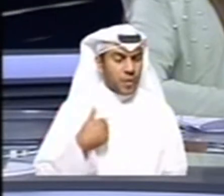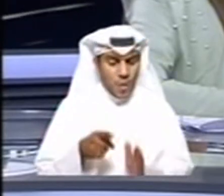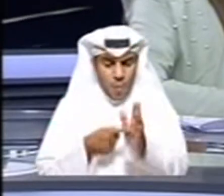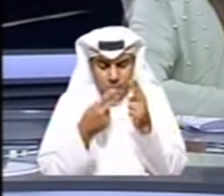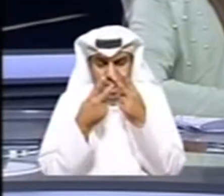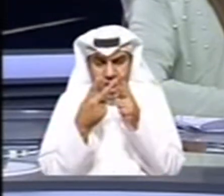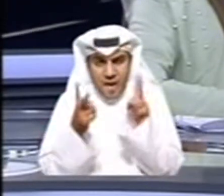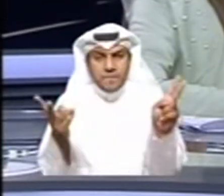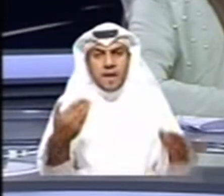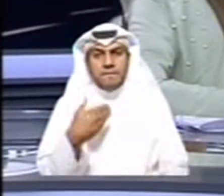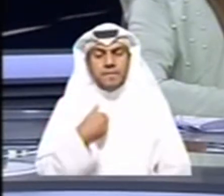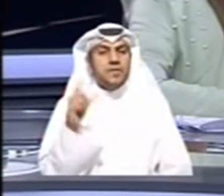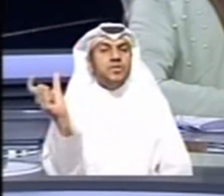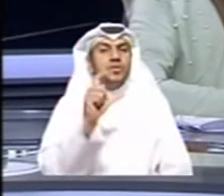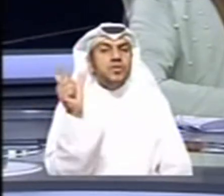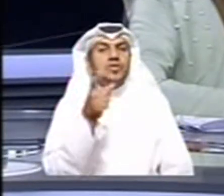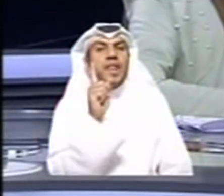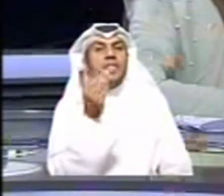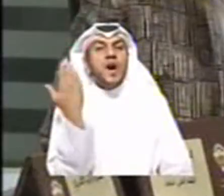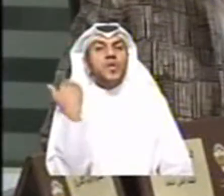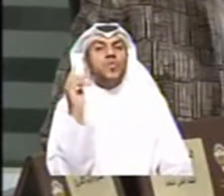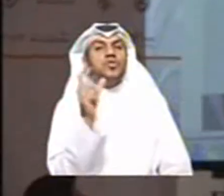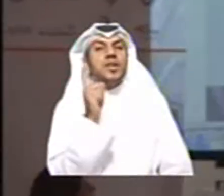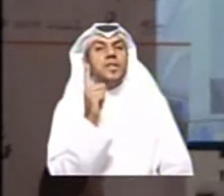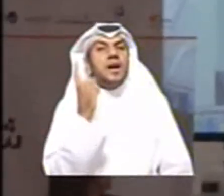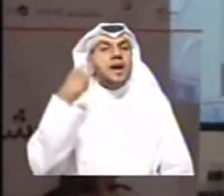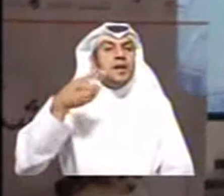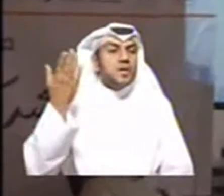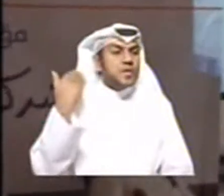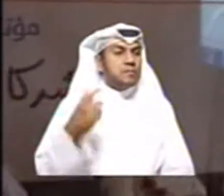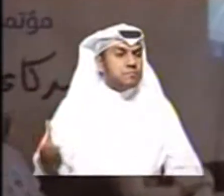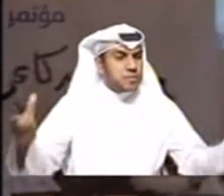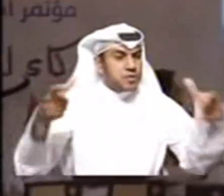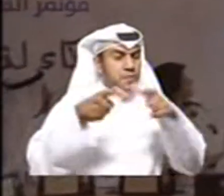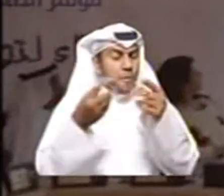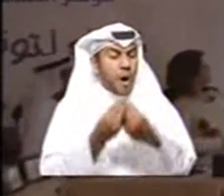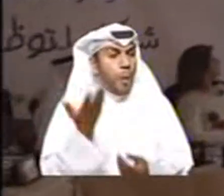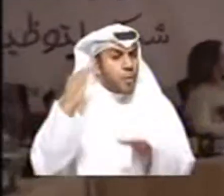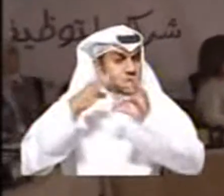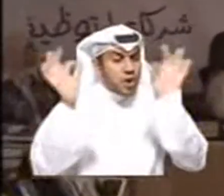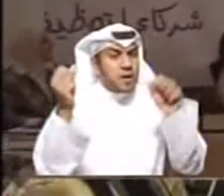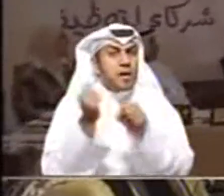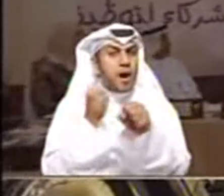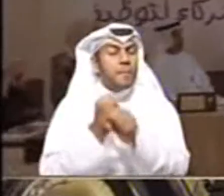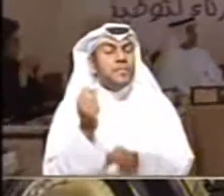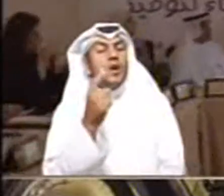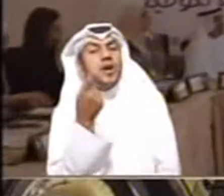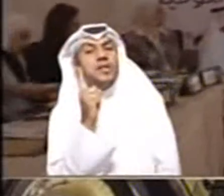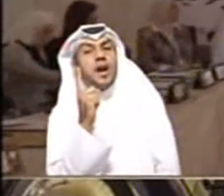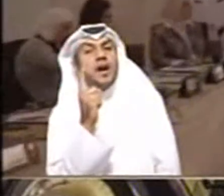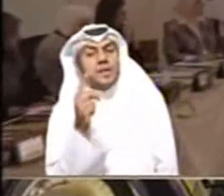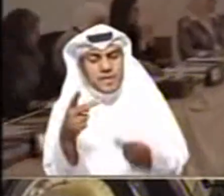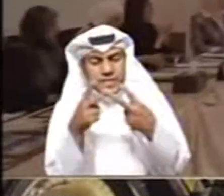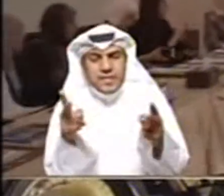الإشرافية شكلت من شهر 11 اللي طاف. الحملة كلها استباقية، تم الاستعداد والتجهيز لها من شهر 10، من شهر 11